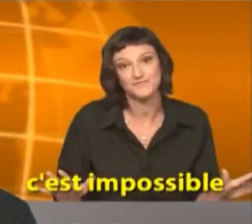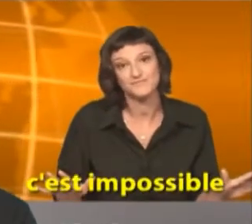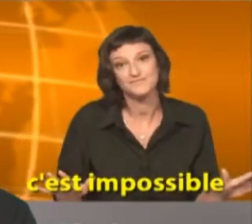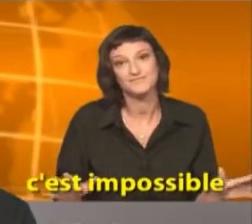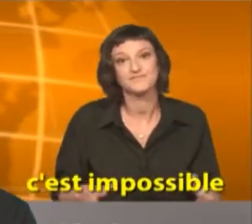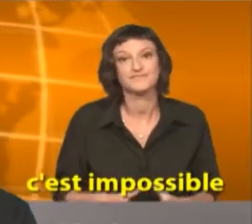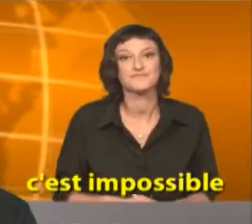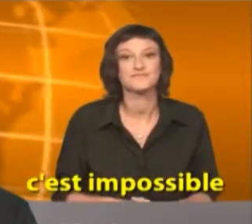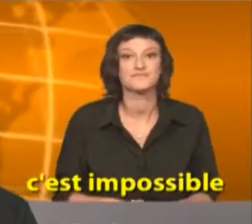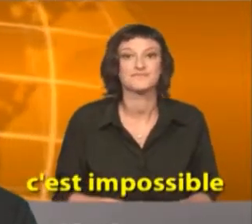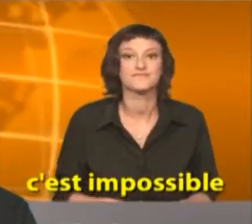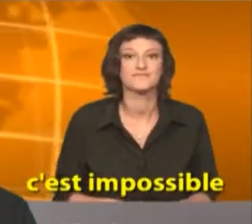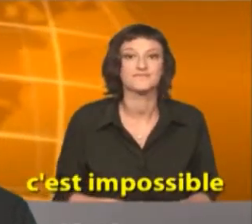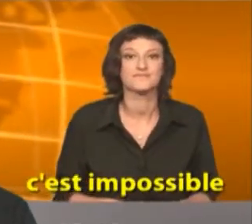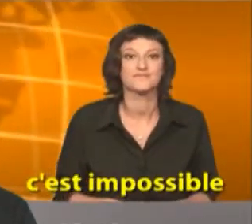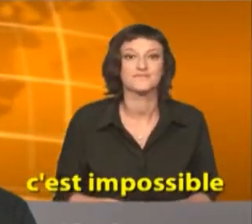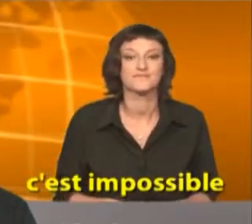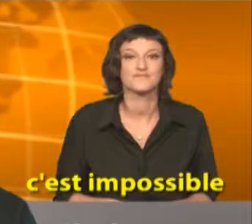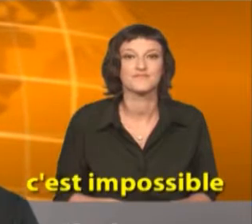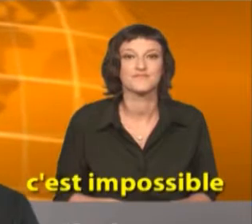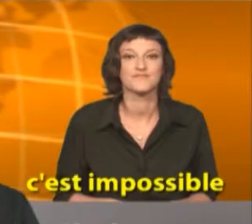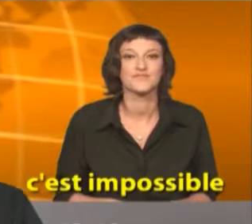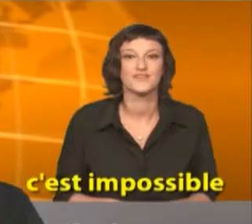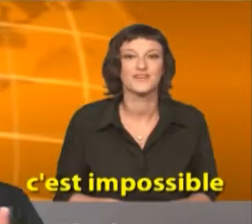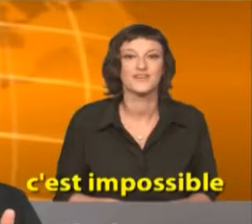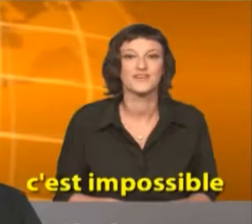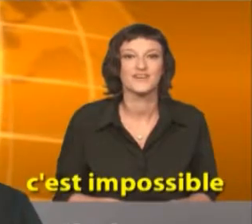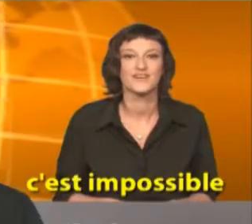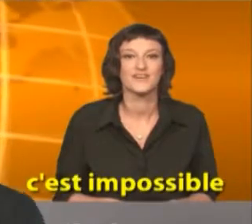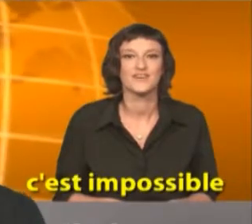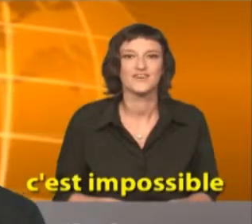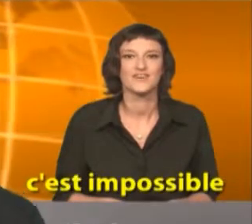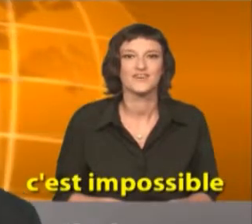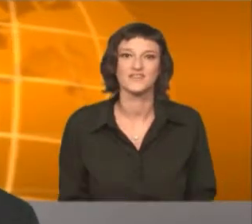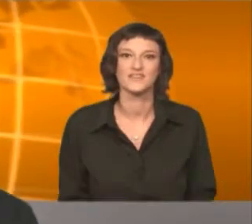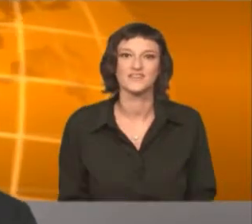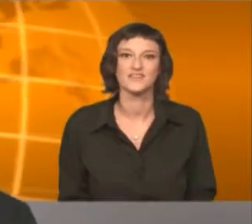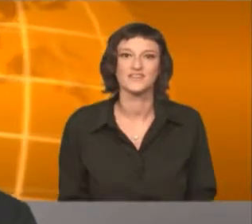impossible. Non è possibile. Non è possibile.